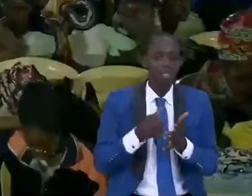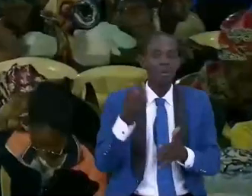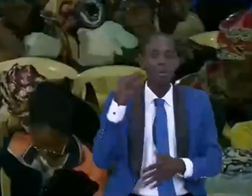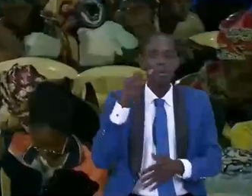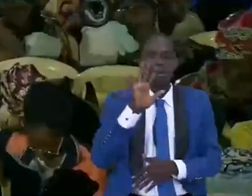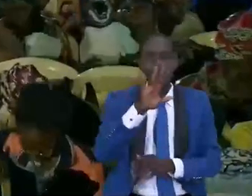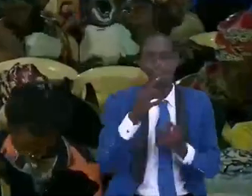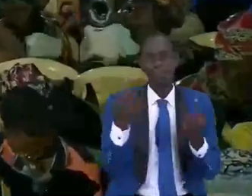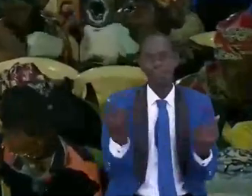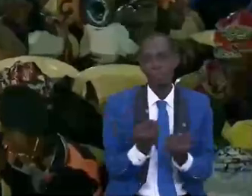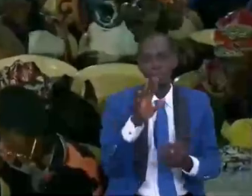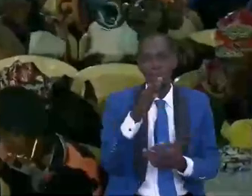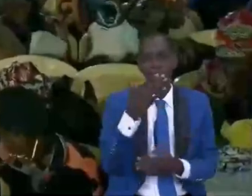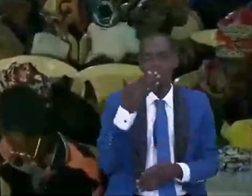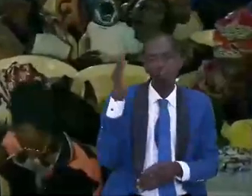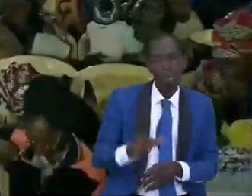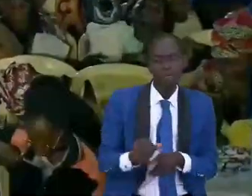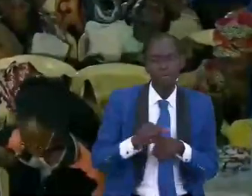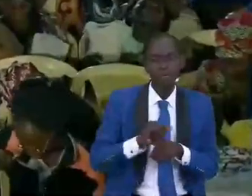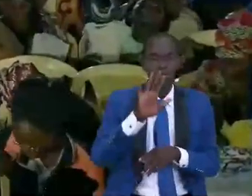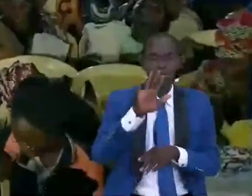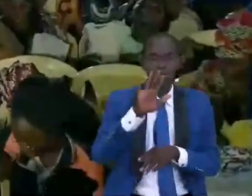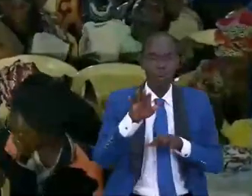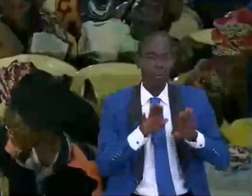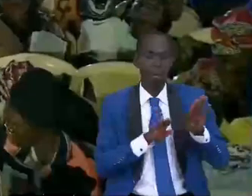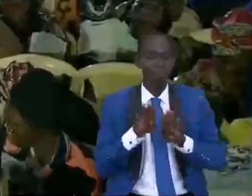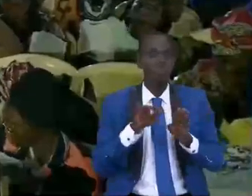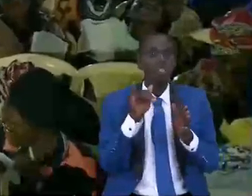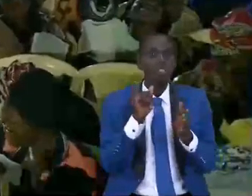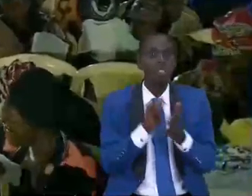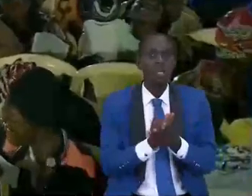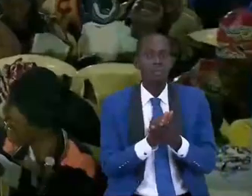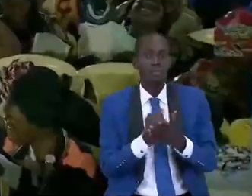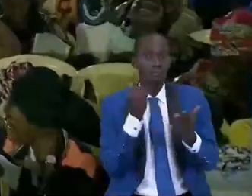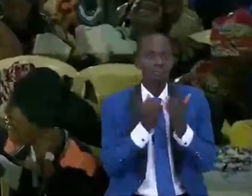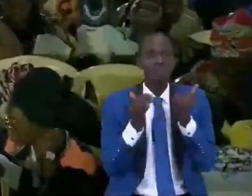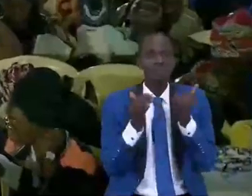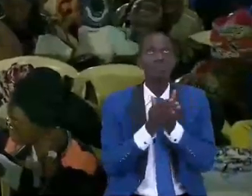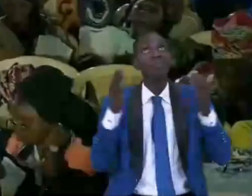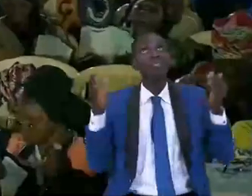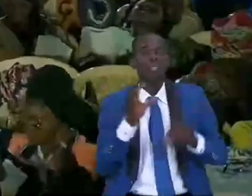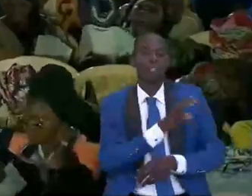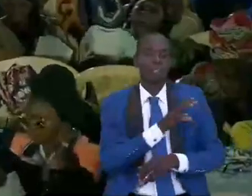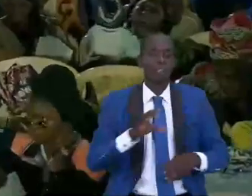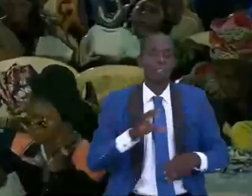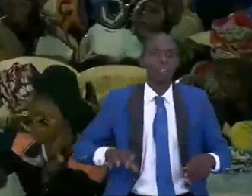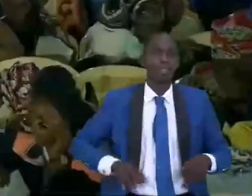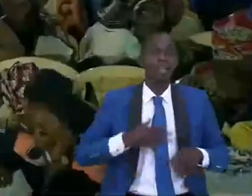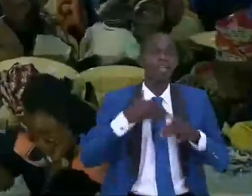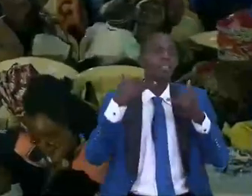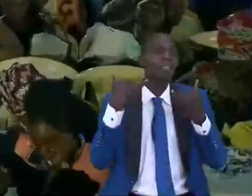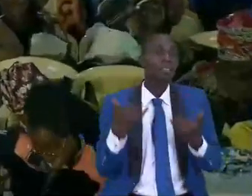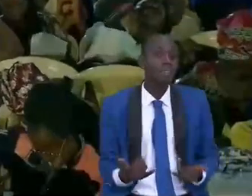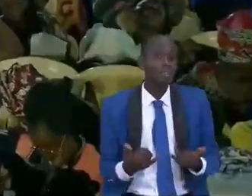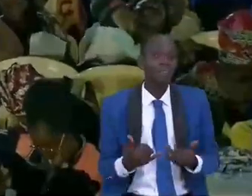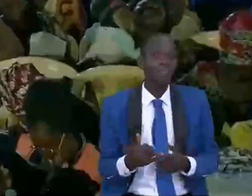péchés, vos méfaits, vos mauvais comportements qui ont cloué Jésus à